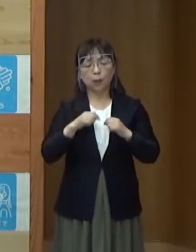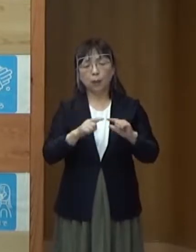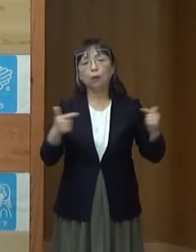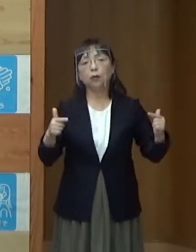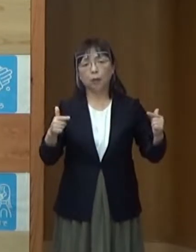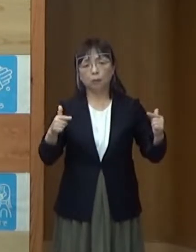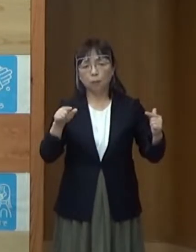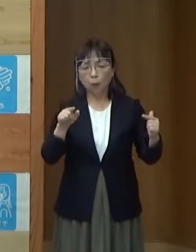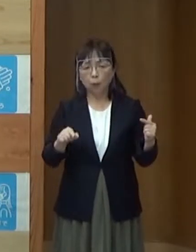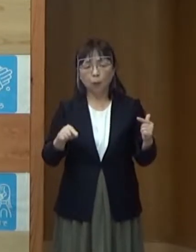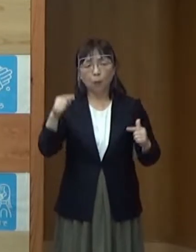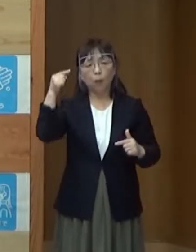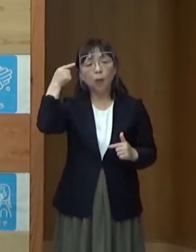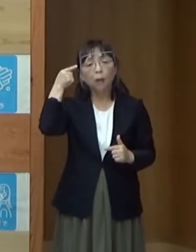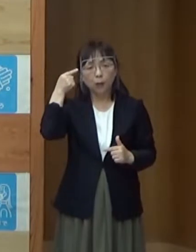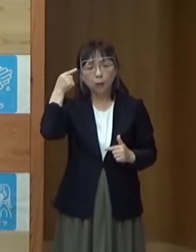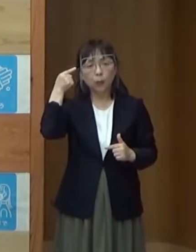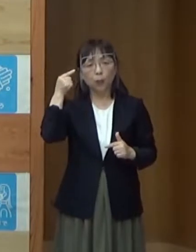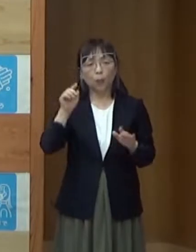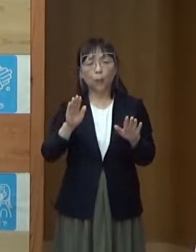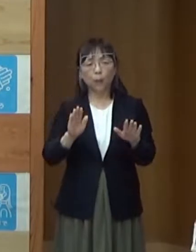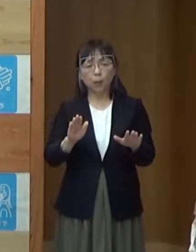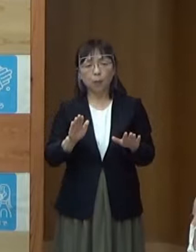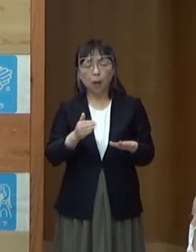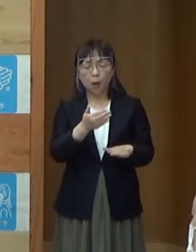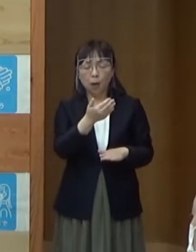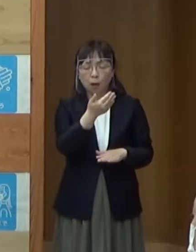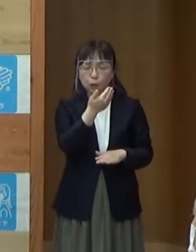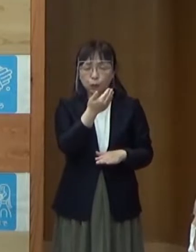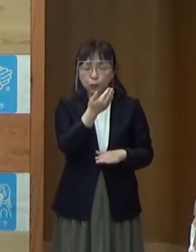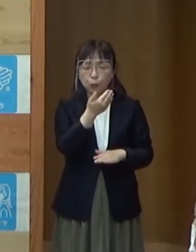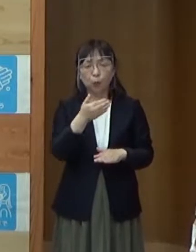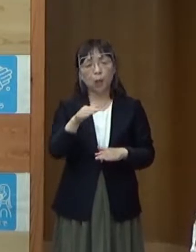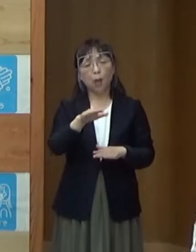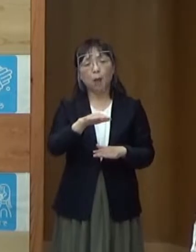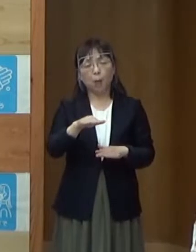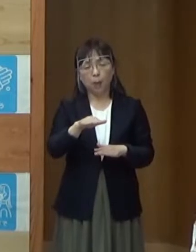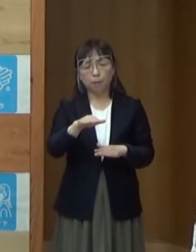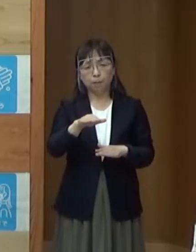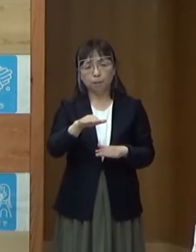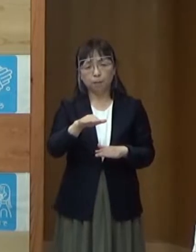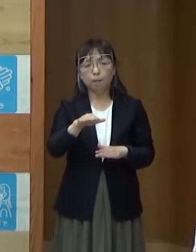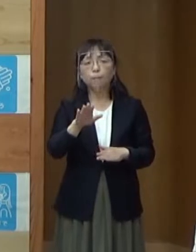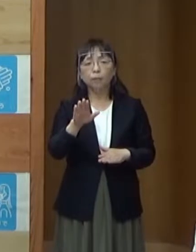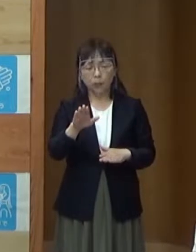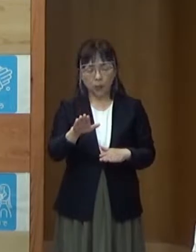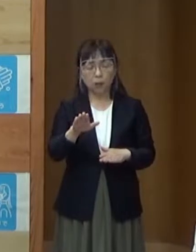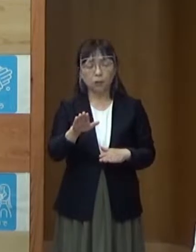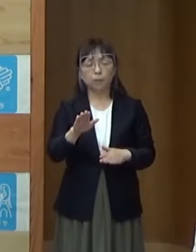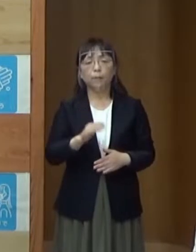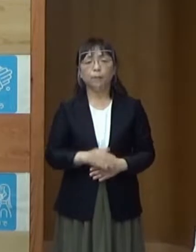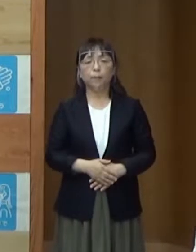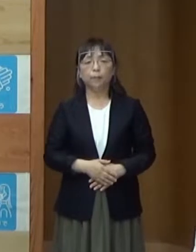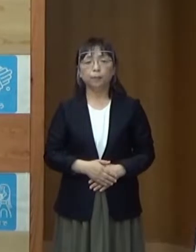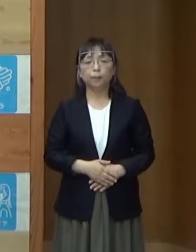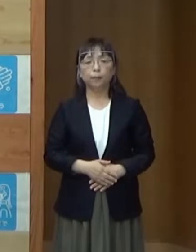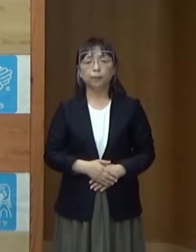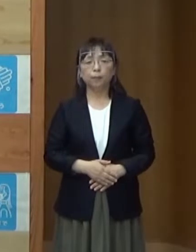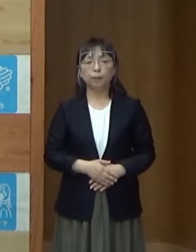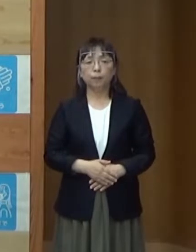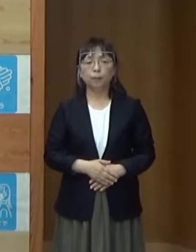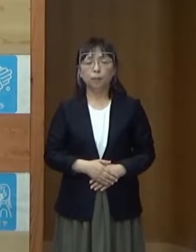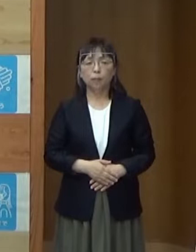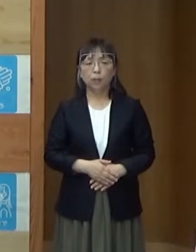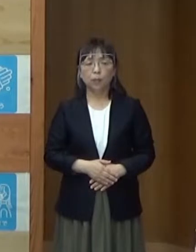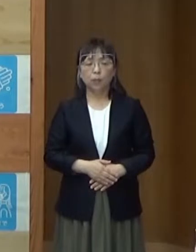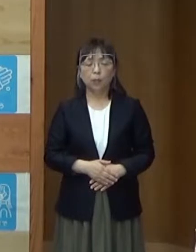大、これを踏まえると今重要な局面に直面しているというふうに考えています。